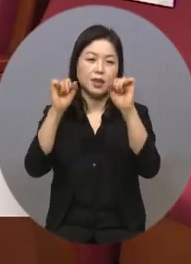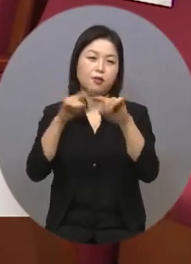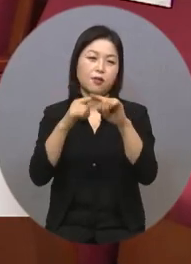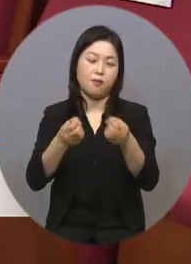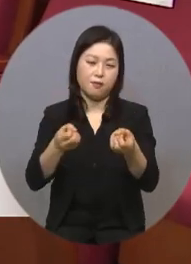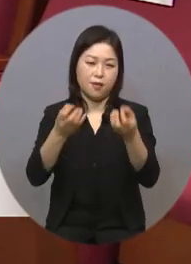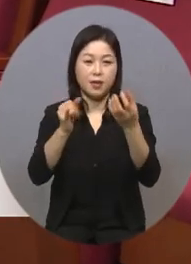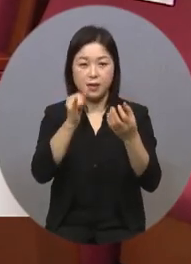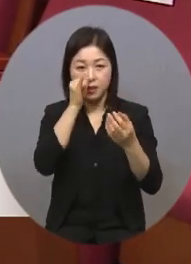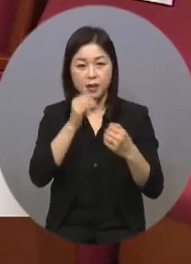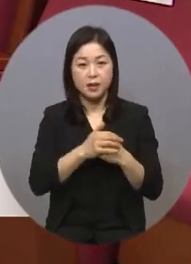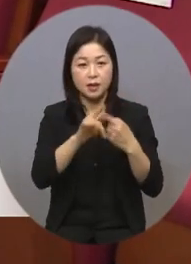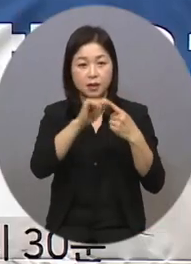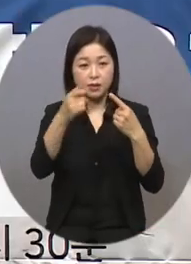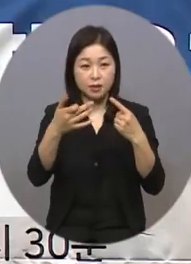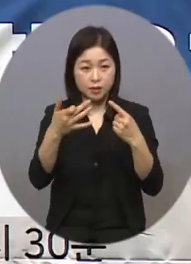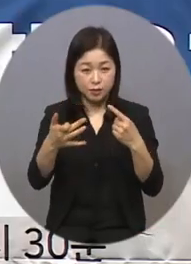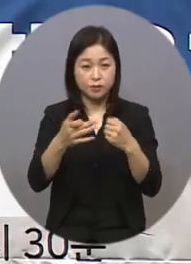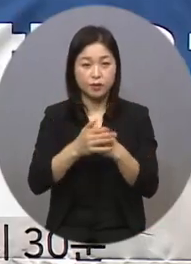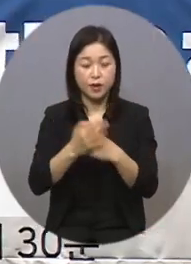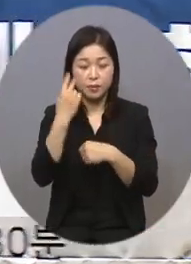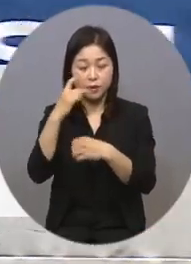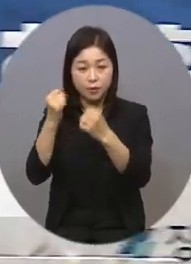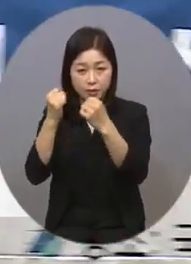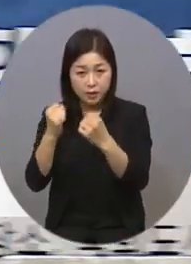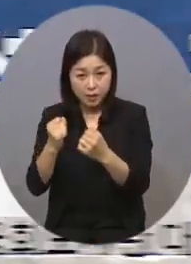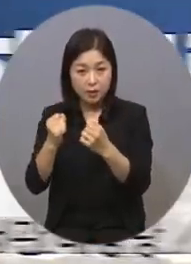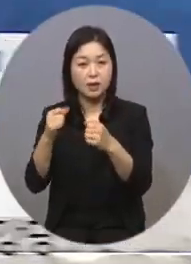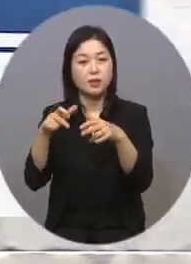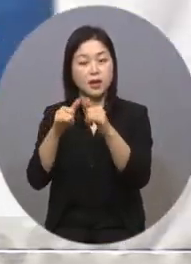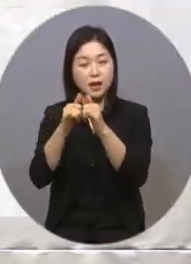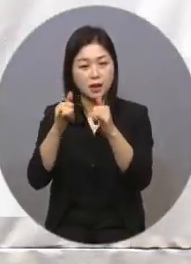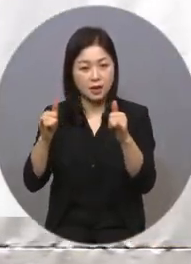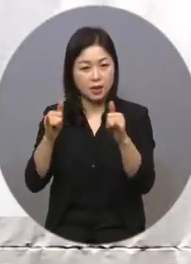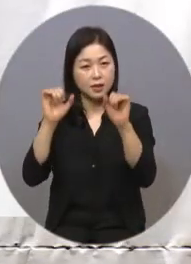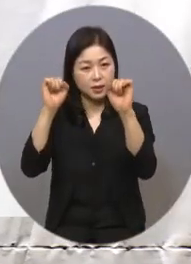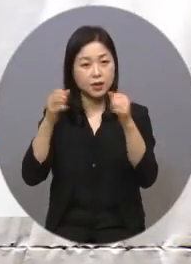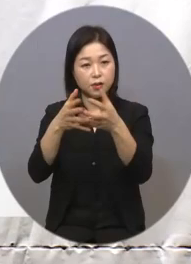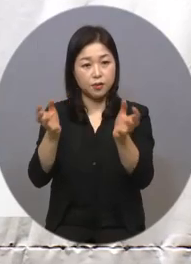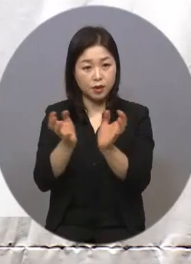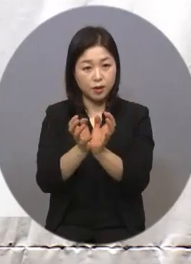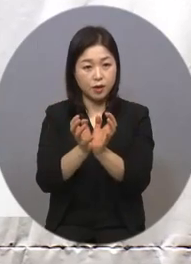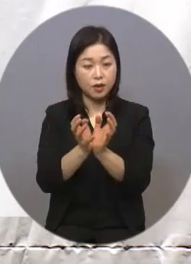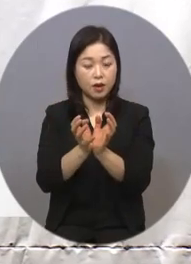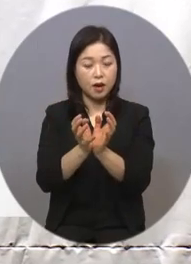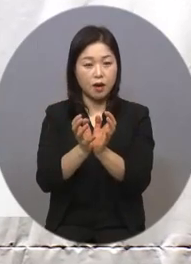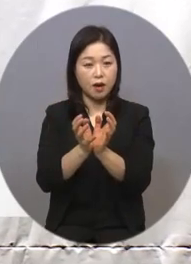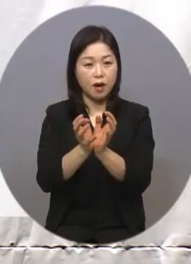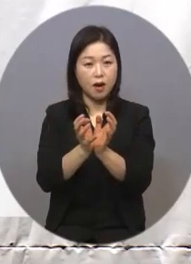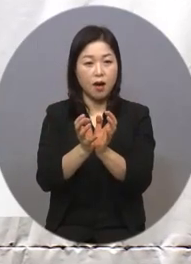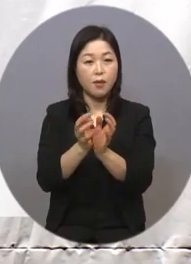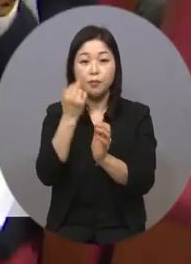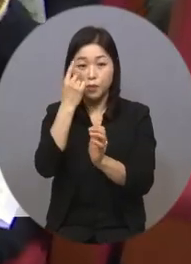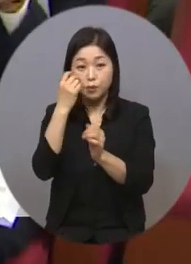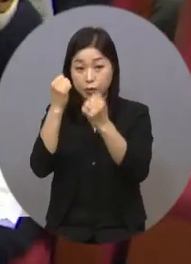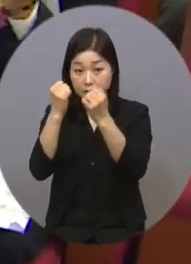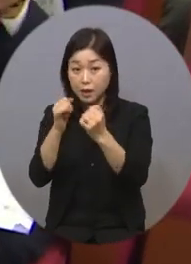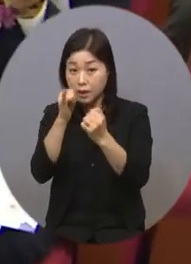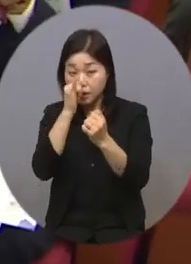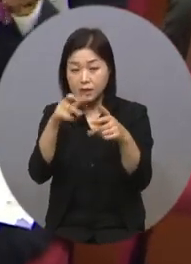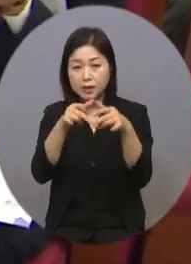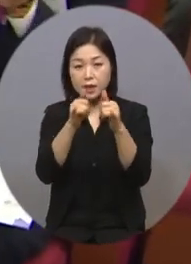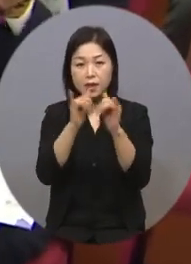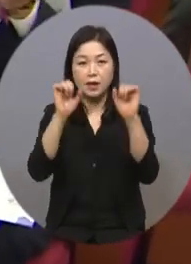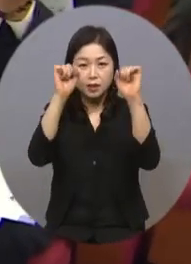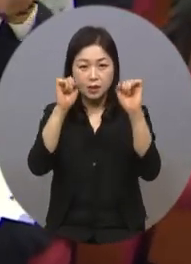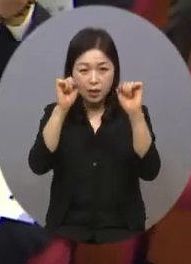19일 재미대한장애인체육회는 국회도서관 대강당에서 성공적인 대회 개최를 위한 전미주 장애인체전 추진위원회를